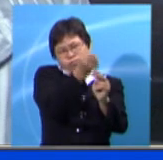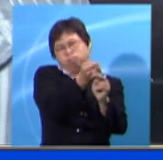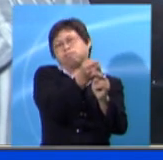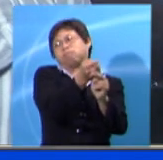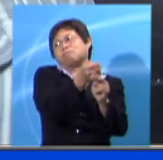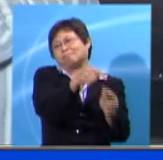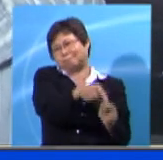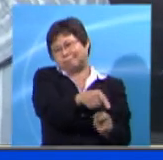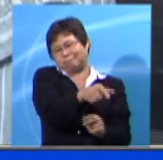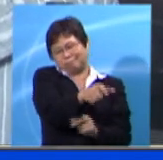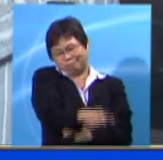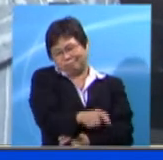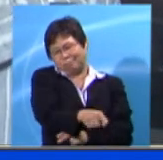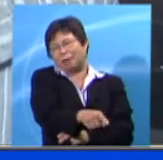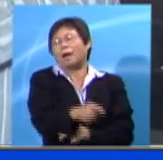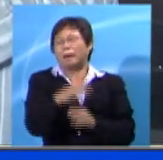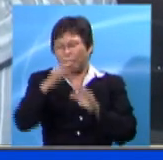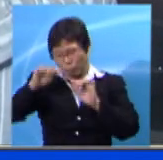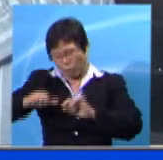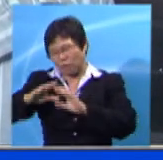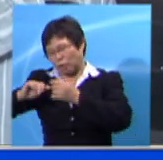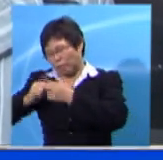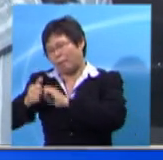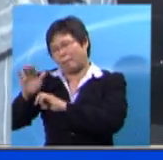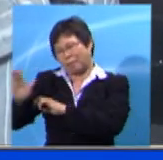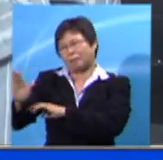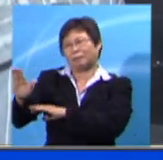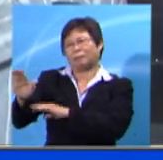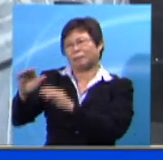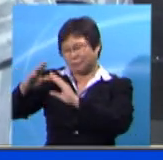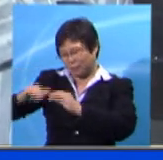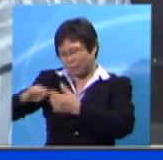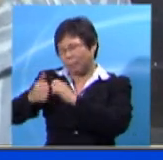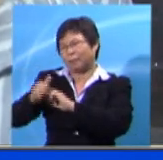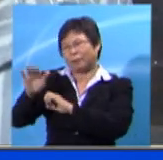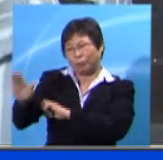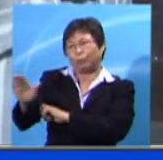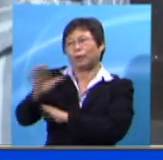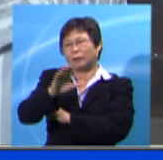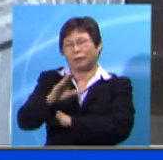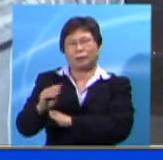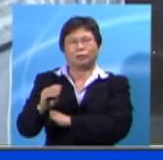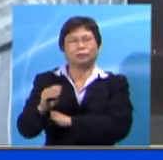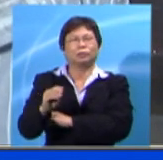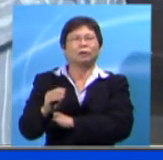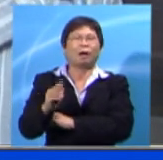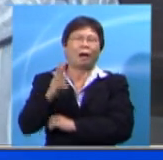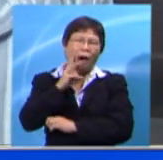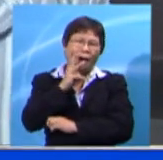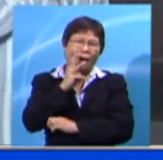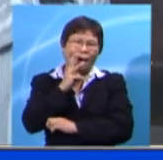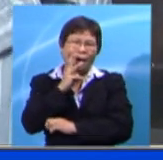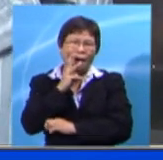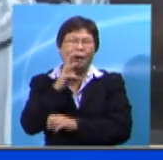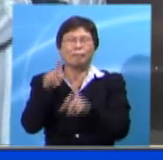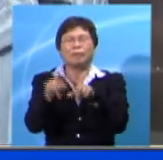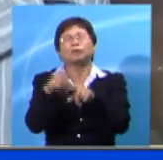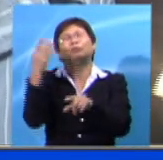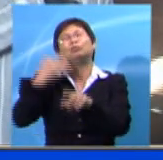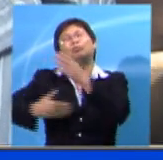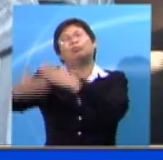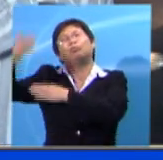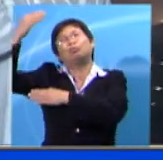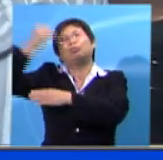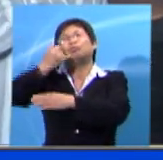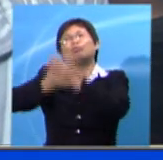memang kalau bolehlah selesaikan mereka punya hal Cuba nak apa ni dapatkan air kembali seperti dululah dulu